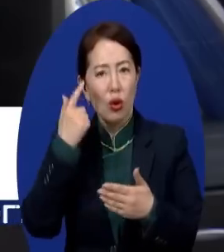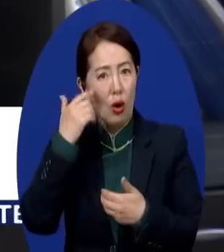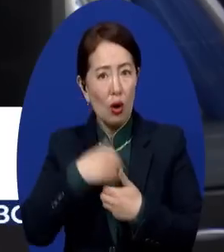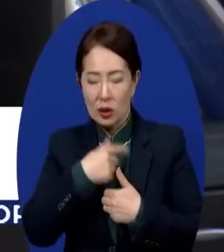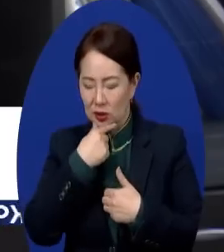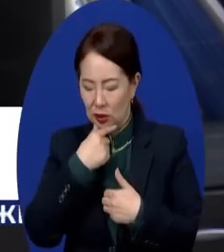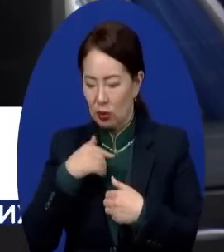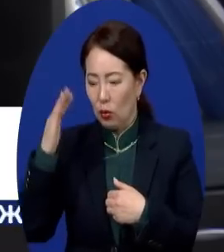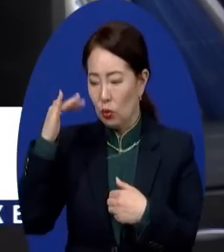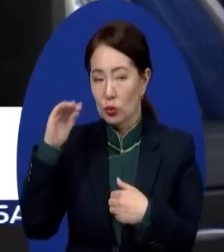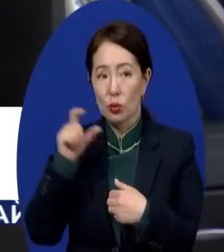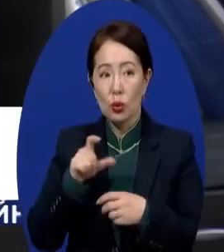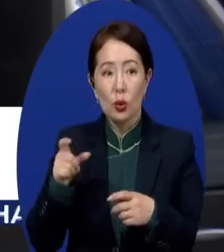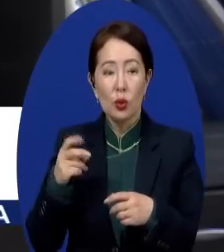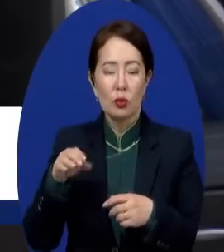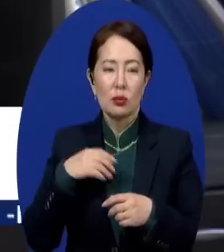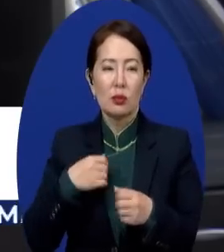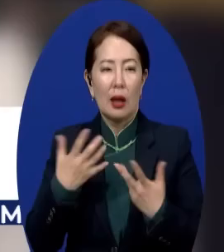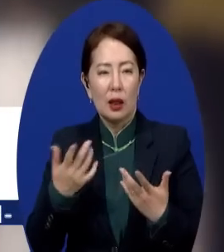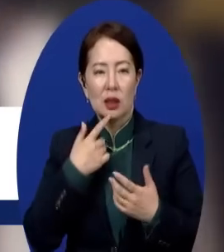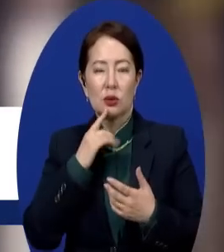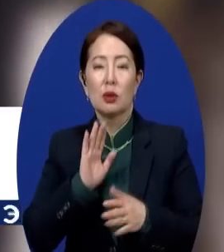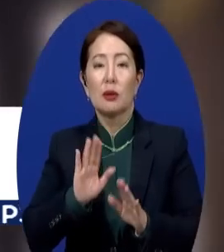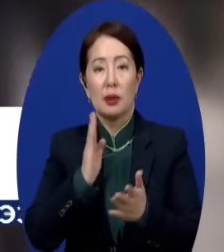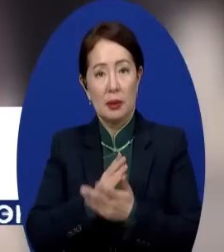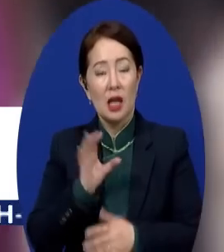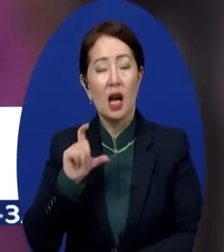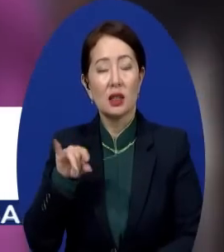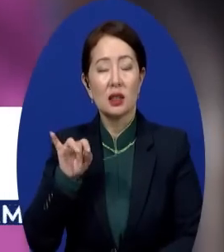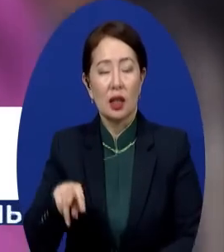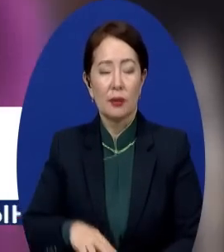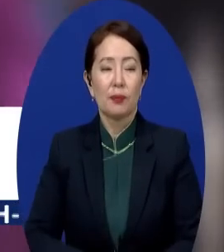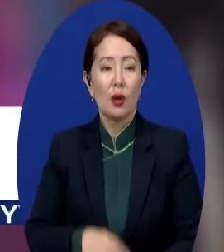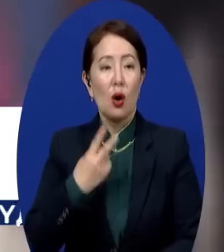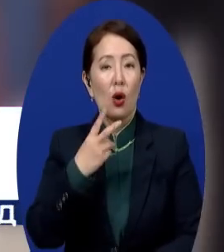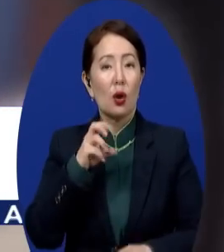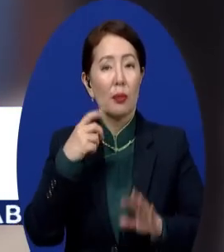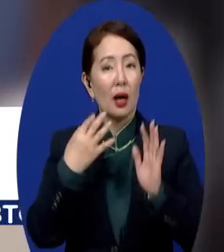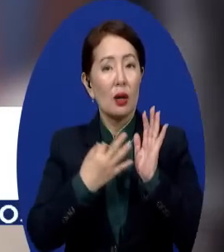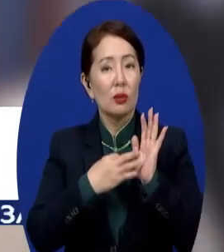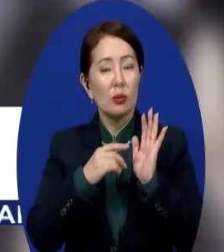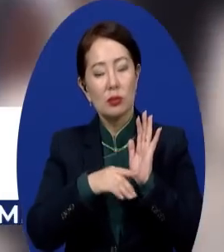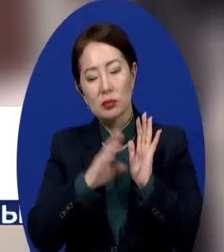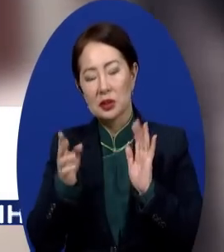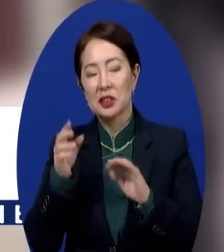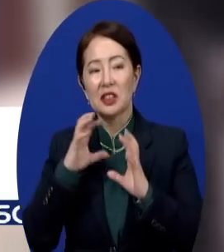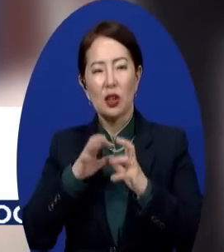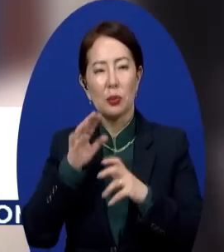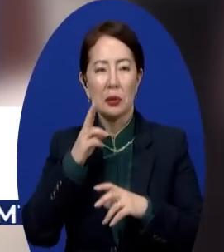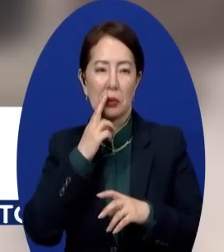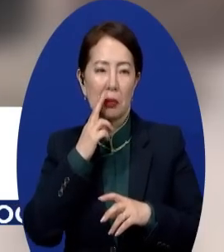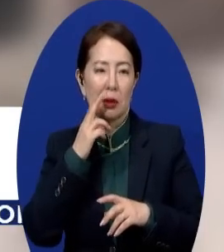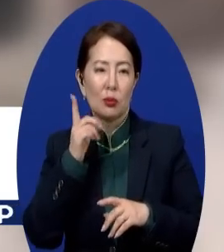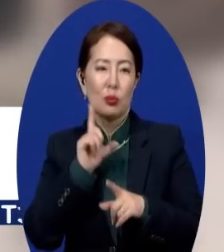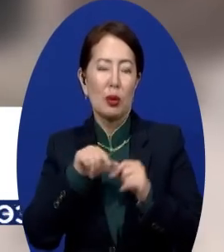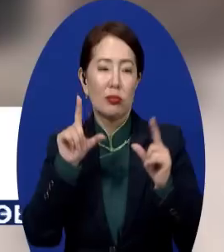одоо автах эрсдэл бол өндөр байсаар байна гэж үзэж байгаа. 2018 оноос эхлэн дэлхийн нийтээр янжуур тамхины хэрэглээ огцон